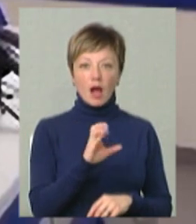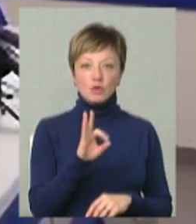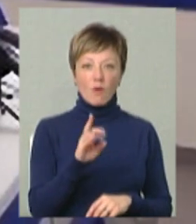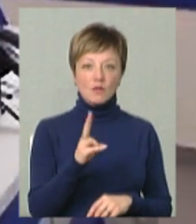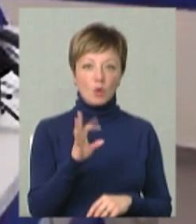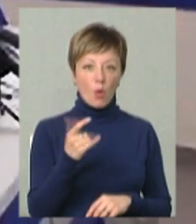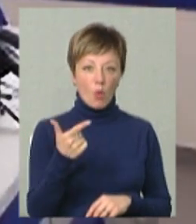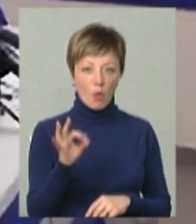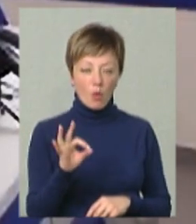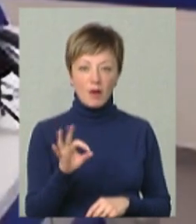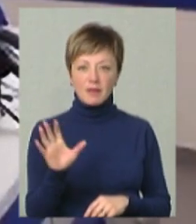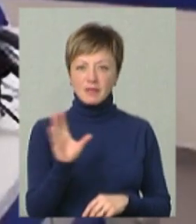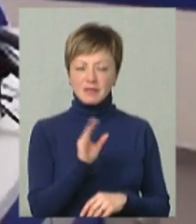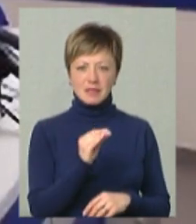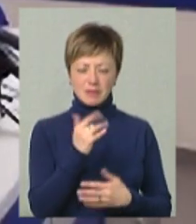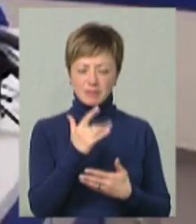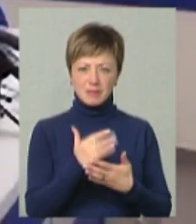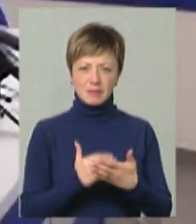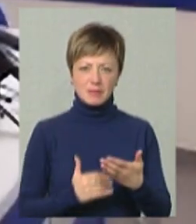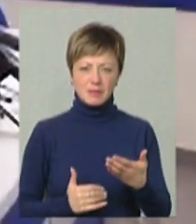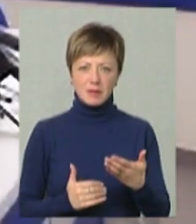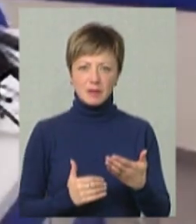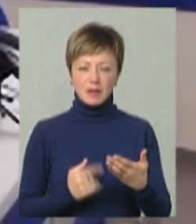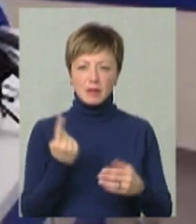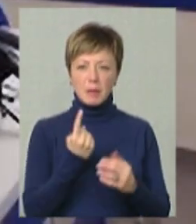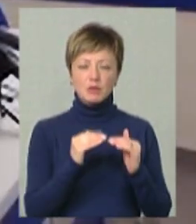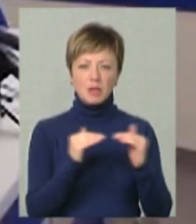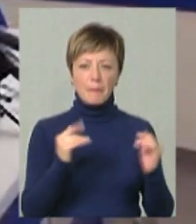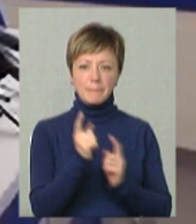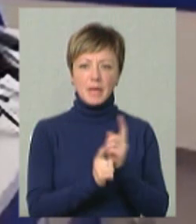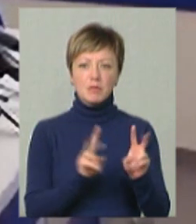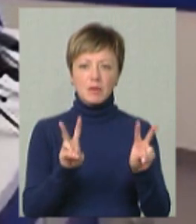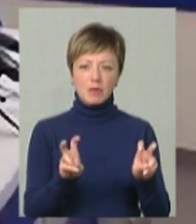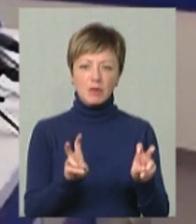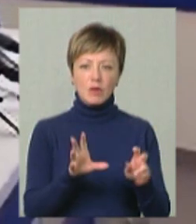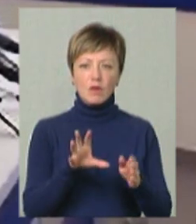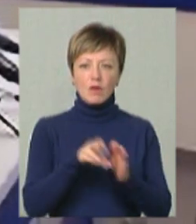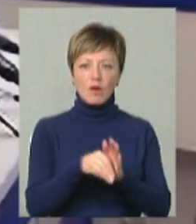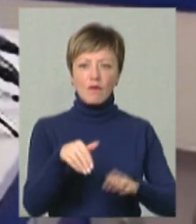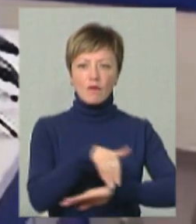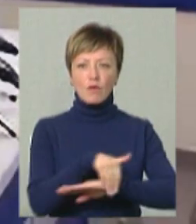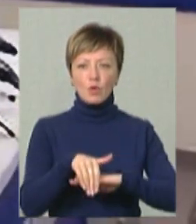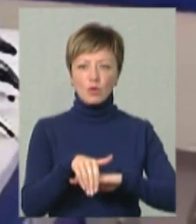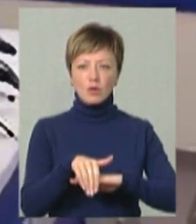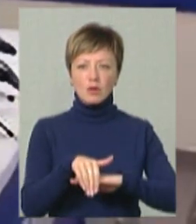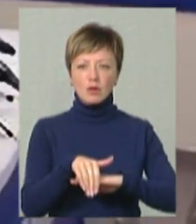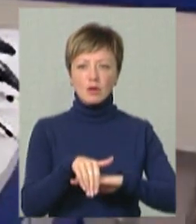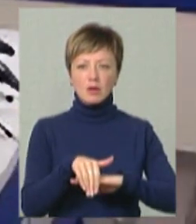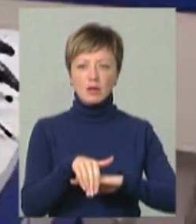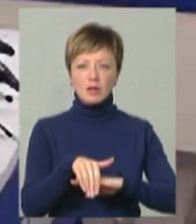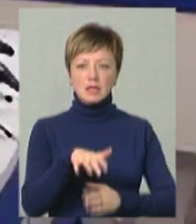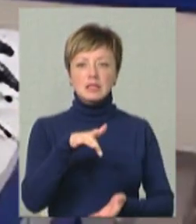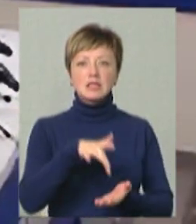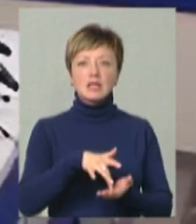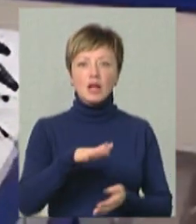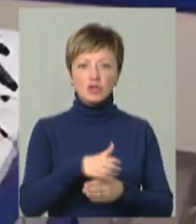всі оті на першому такому етапі перейменувань будуть задіяні вулиці більше в центральній